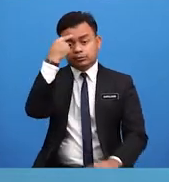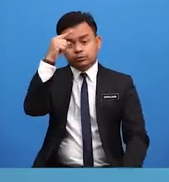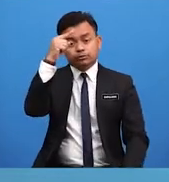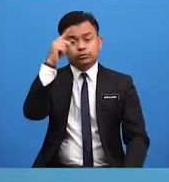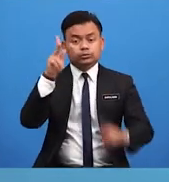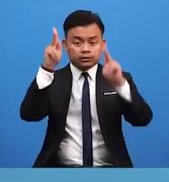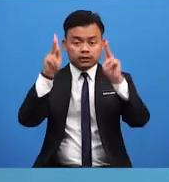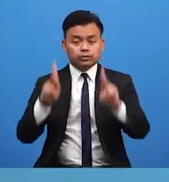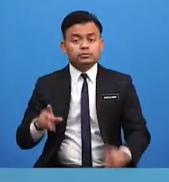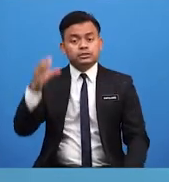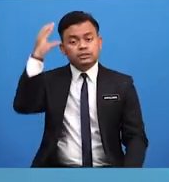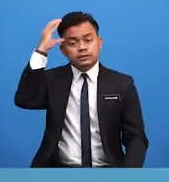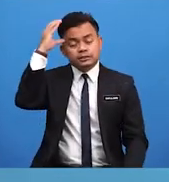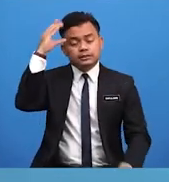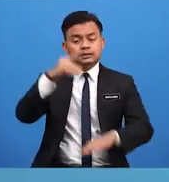Malaysia.